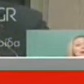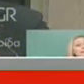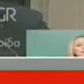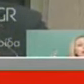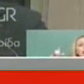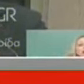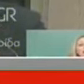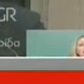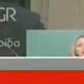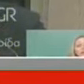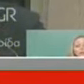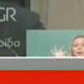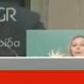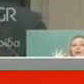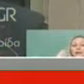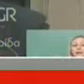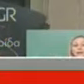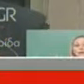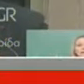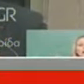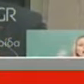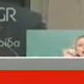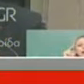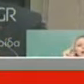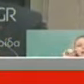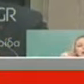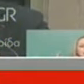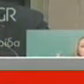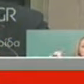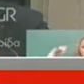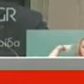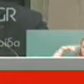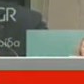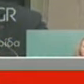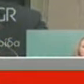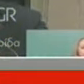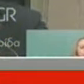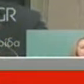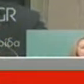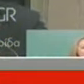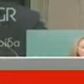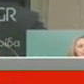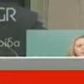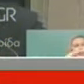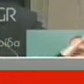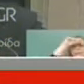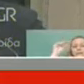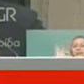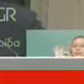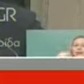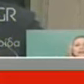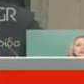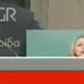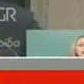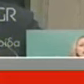Αυτό που λέτε μπορεί να χρησιμοποιηθεί από τους Σκοπιανούς, προς όφελος θεωρείται και της Ελλάδας? Πώς θα χρησιμοποιηθεί από τους Σκοπιανούς, κυρία? Να είμαστε